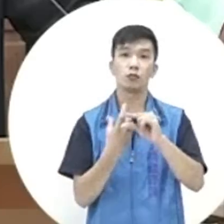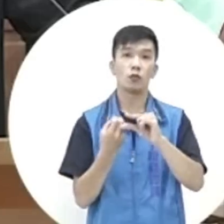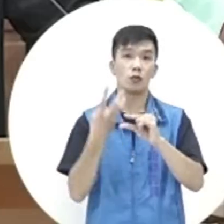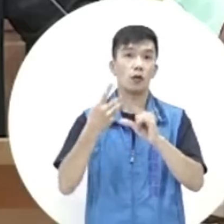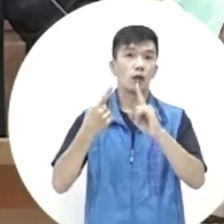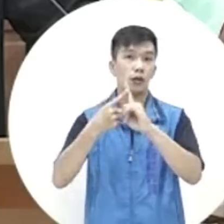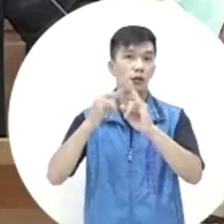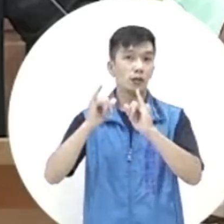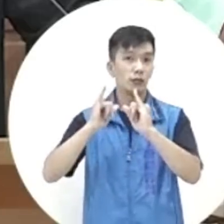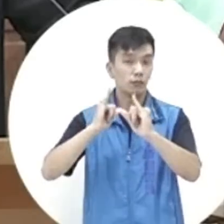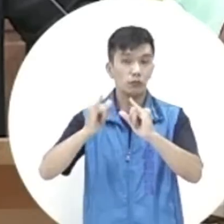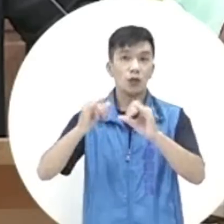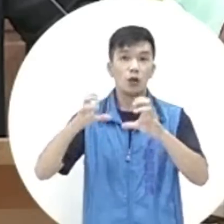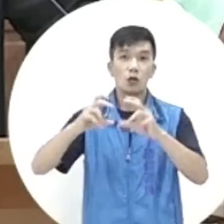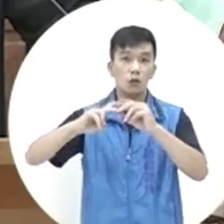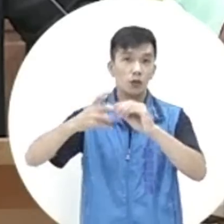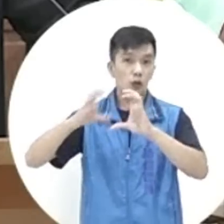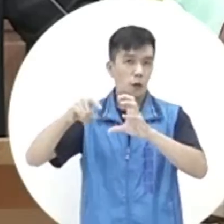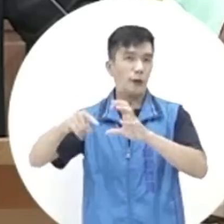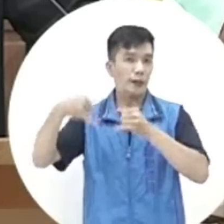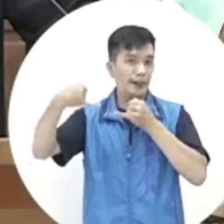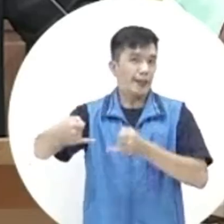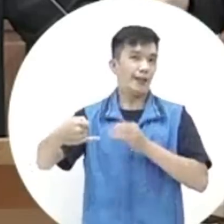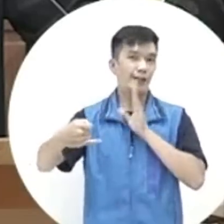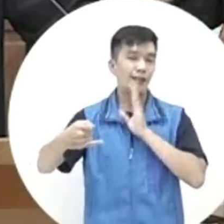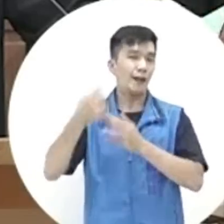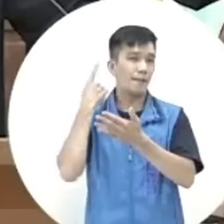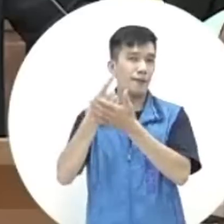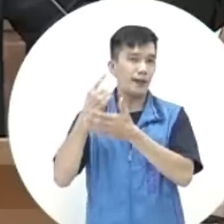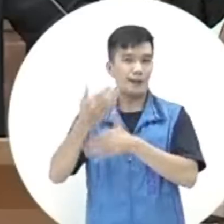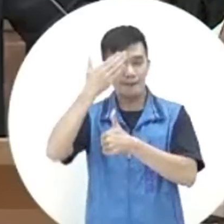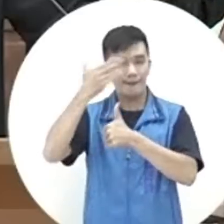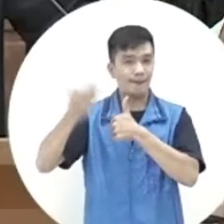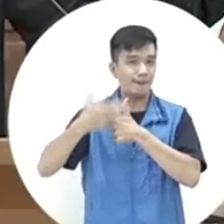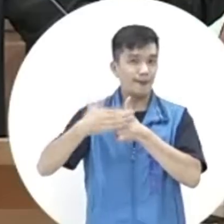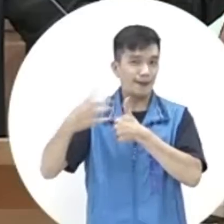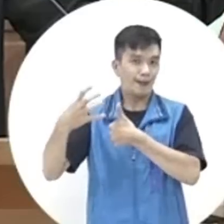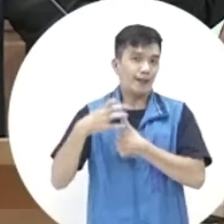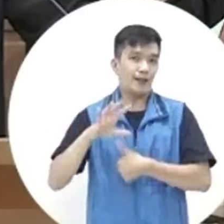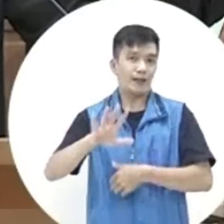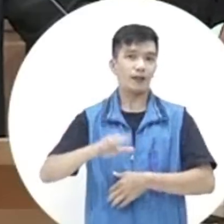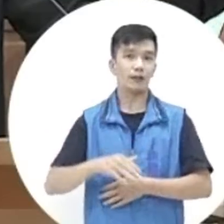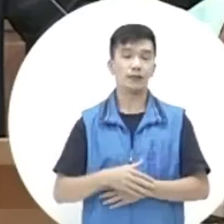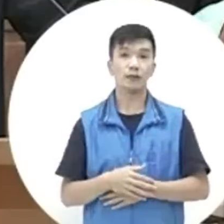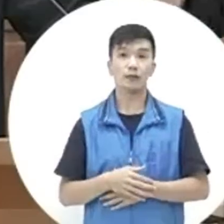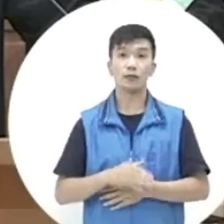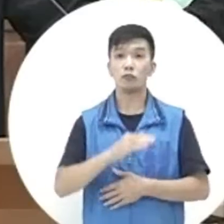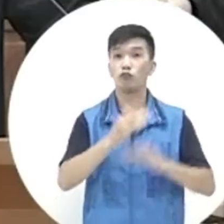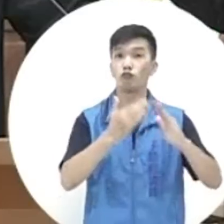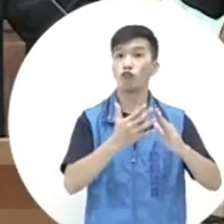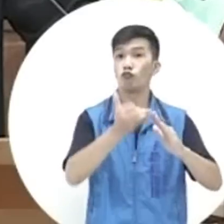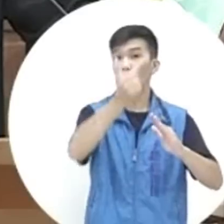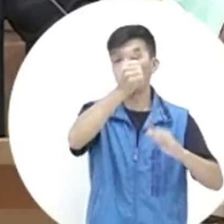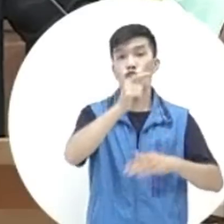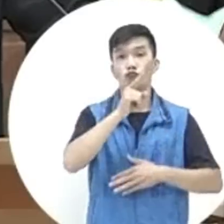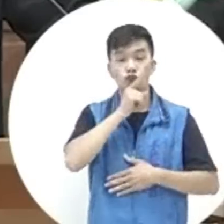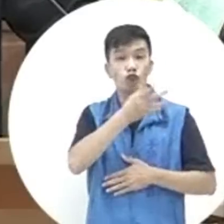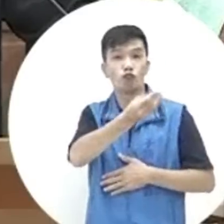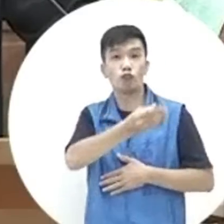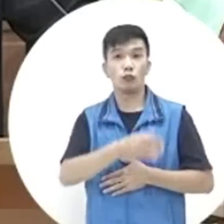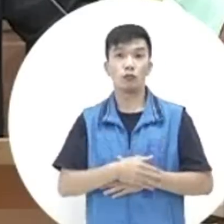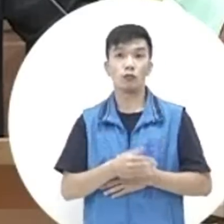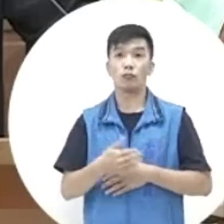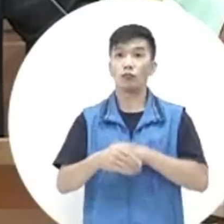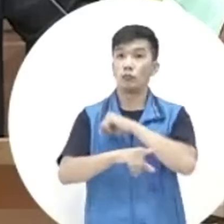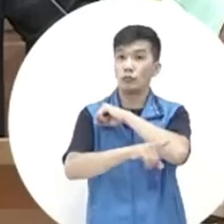国，他每天军机这样老台，好，我们大声抗议。啊，只有这一点呢，市长还没有大声的说出来，剩下最后10秒钟